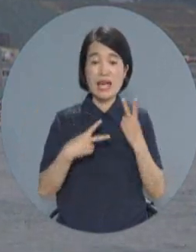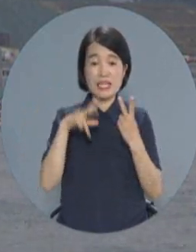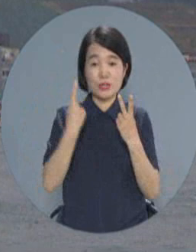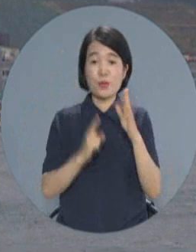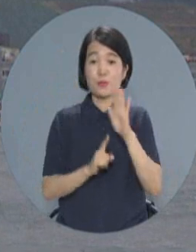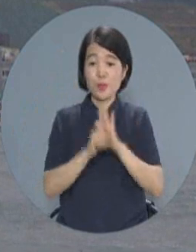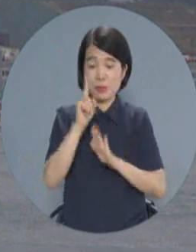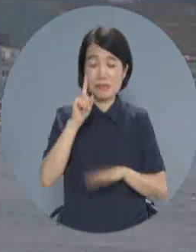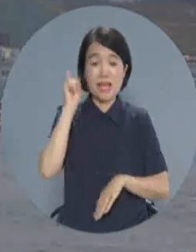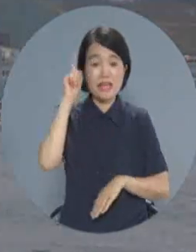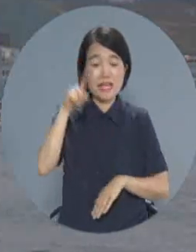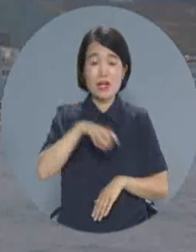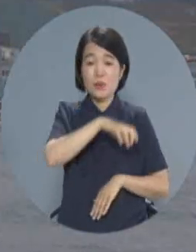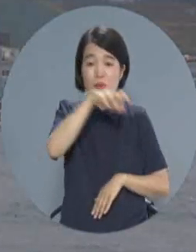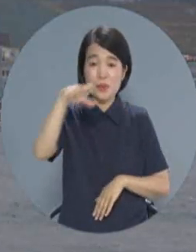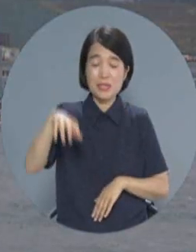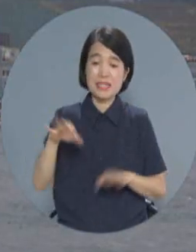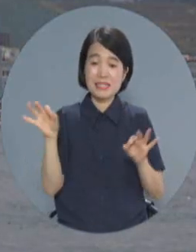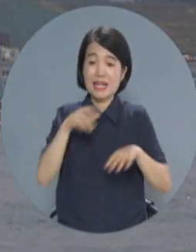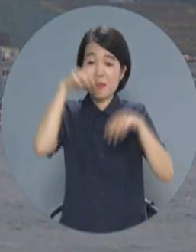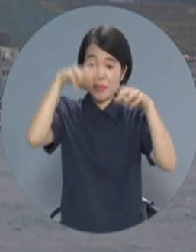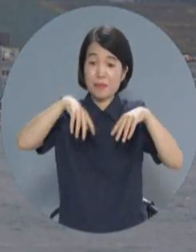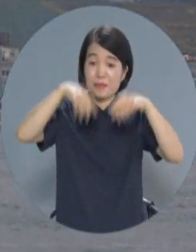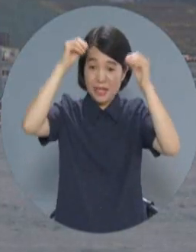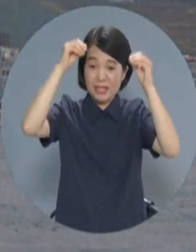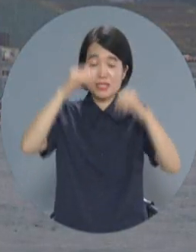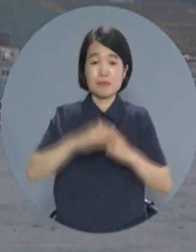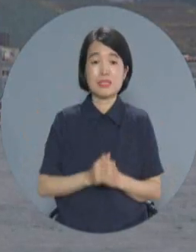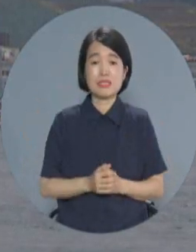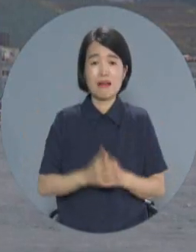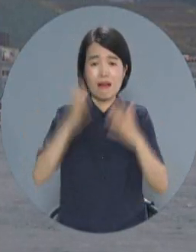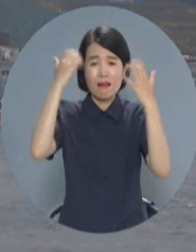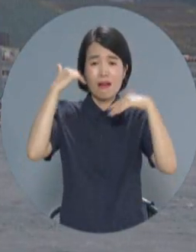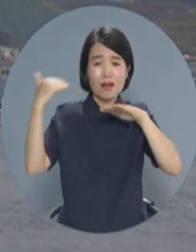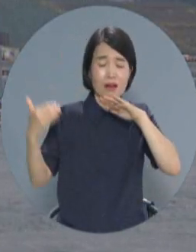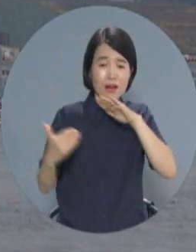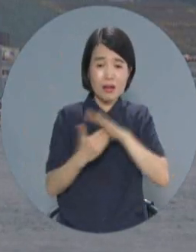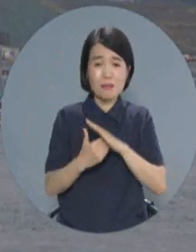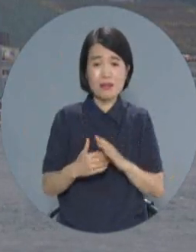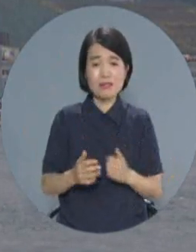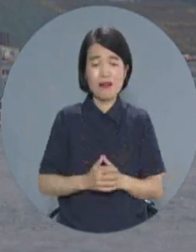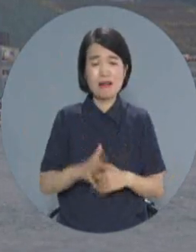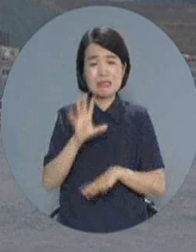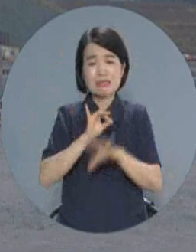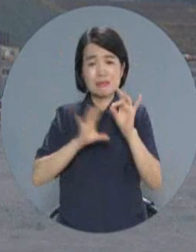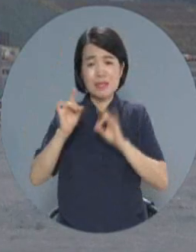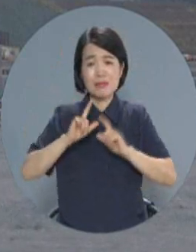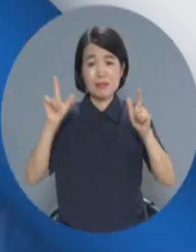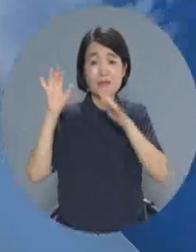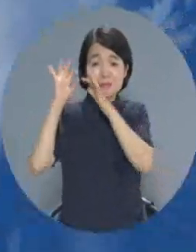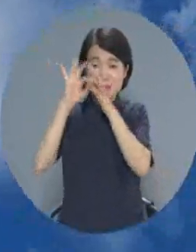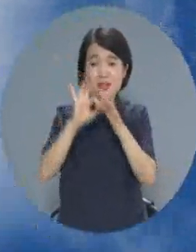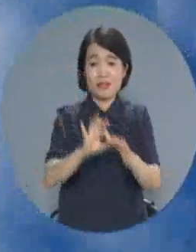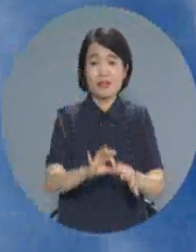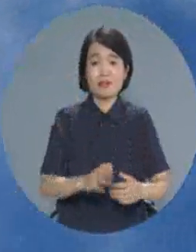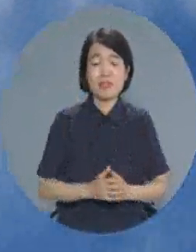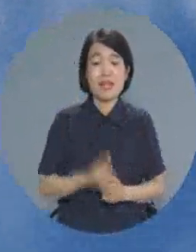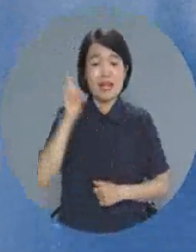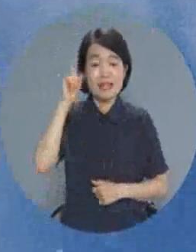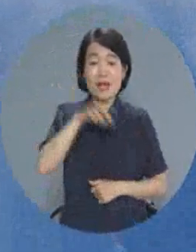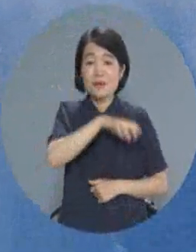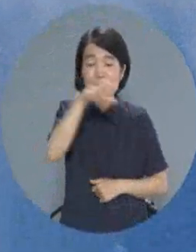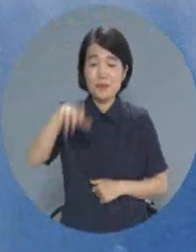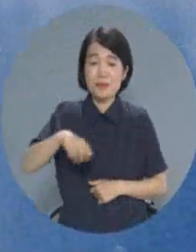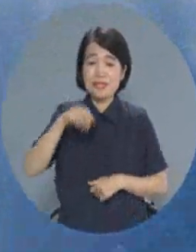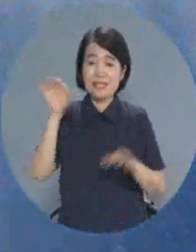높았습니다. 내일은 곳에 따라 소나기 내리겠습니다. 찜통 더위에 더해 후덥지근한 날씨 계속됩니다. 내일도